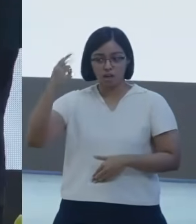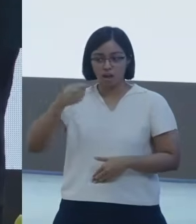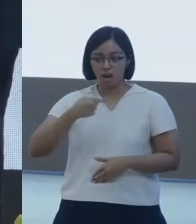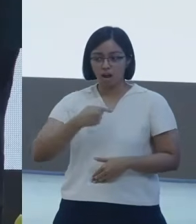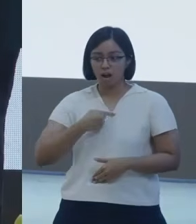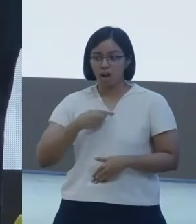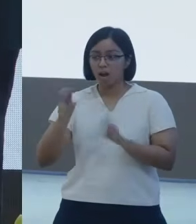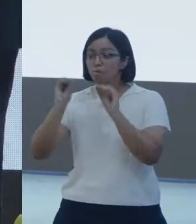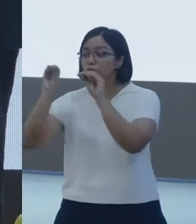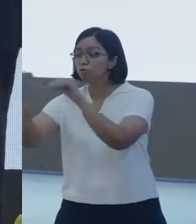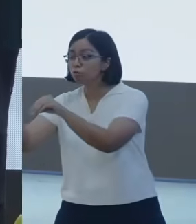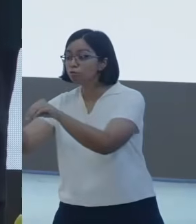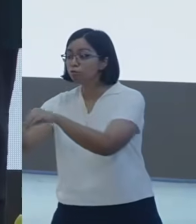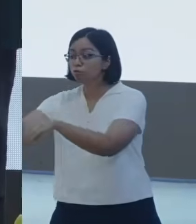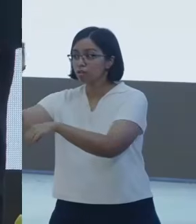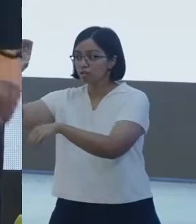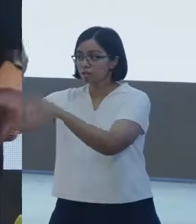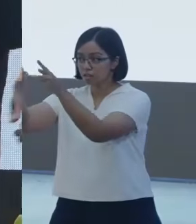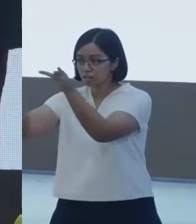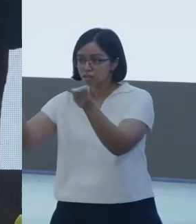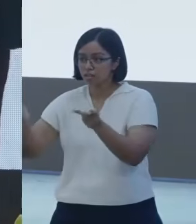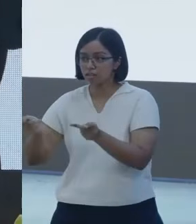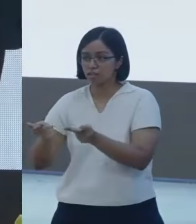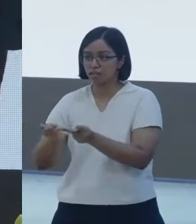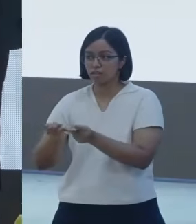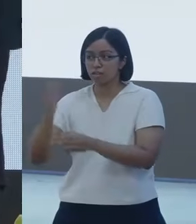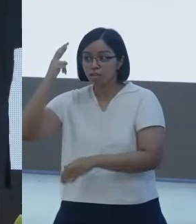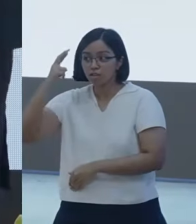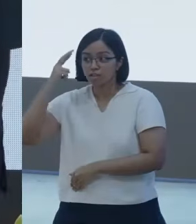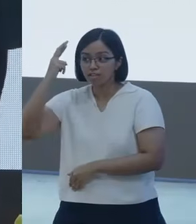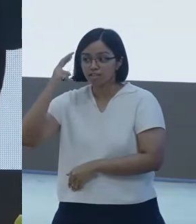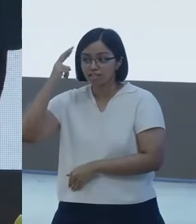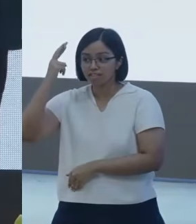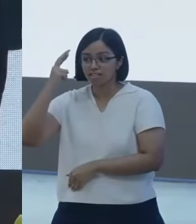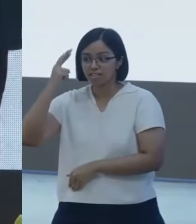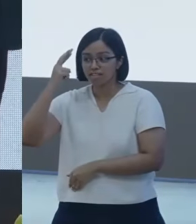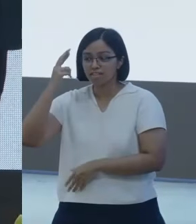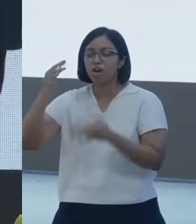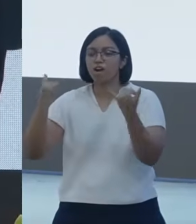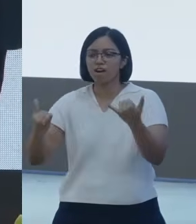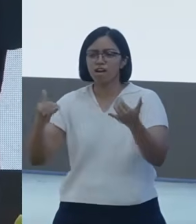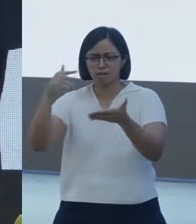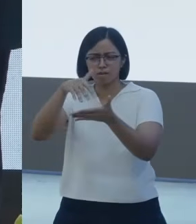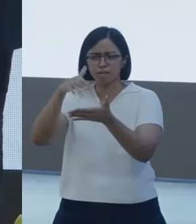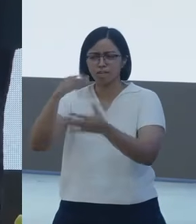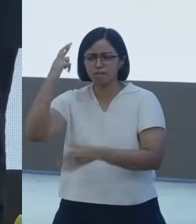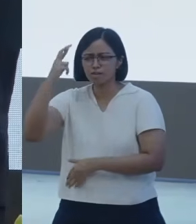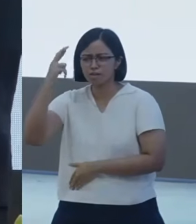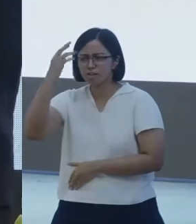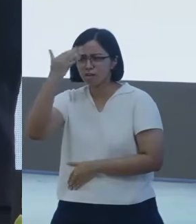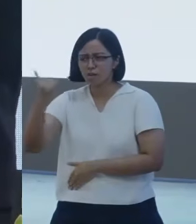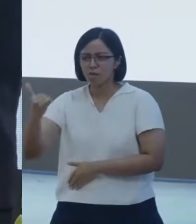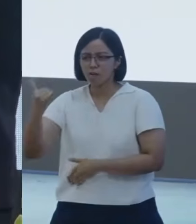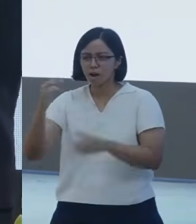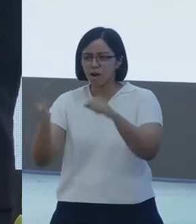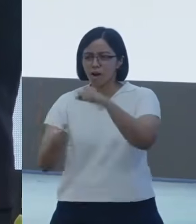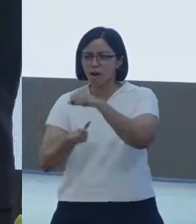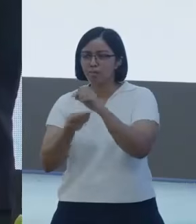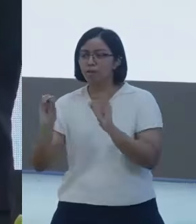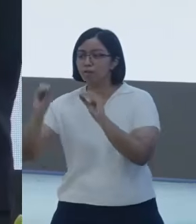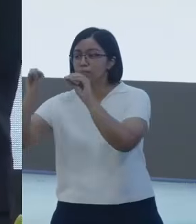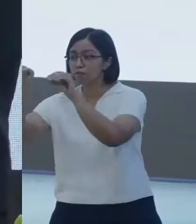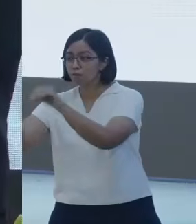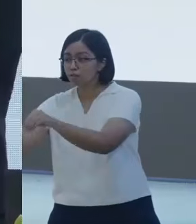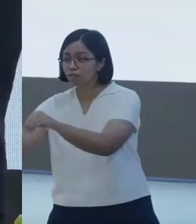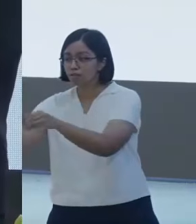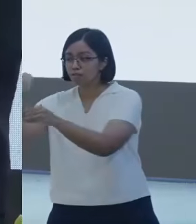Crete." So yung this is why, yung po ang pag-aaralan natin ngayong hapon. "This is why I left you in Crete,